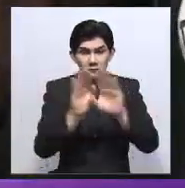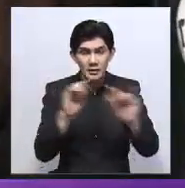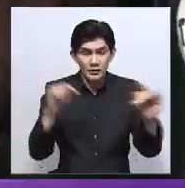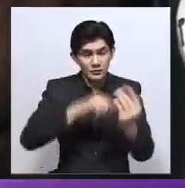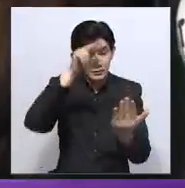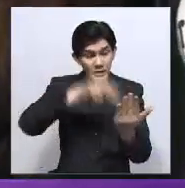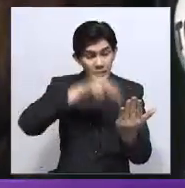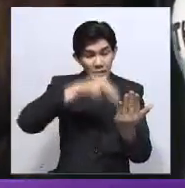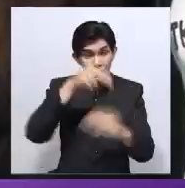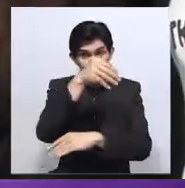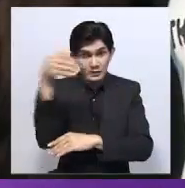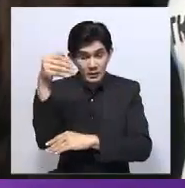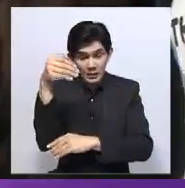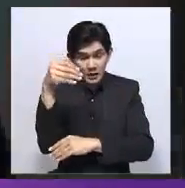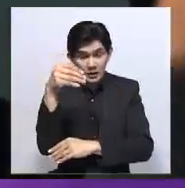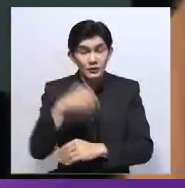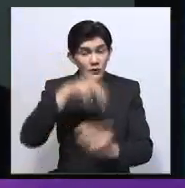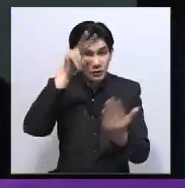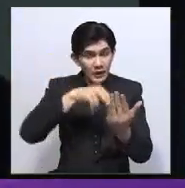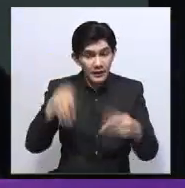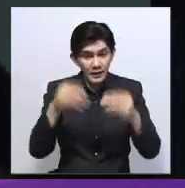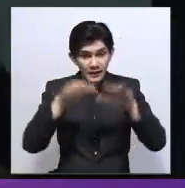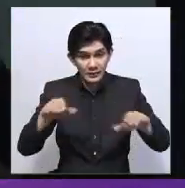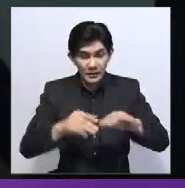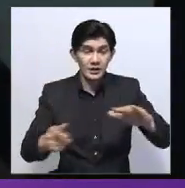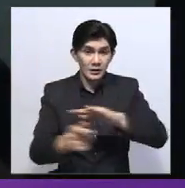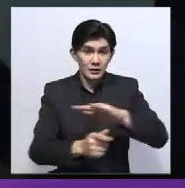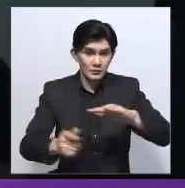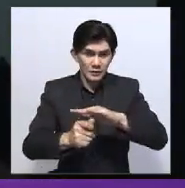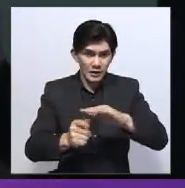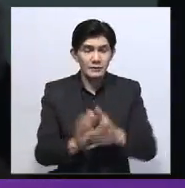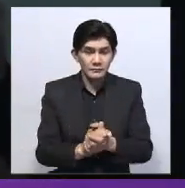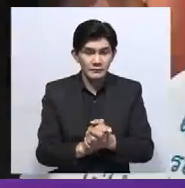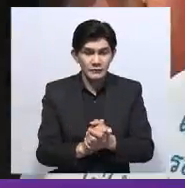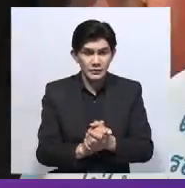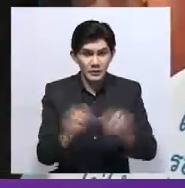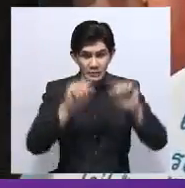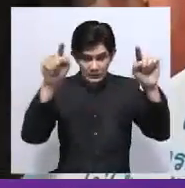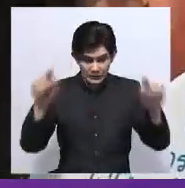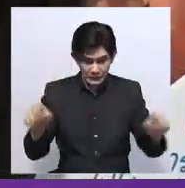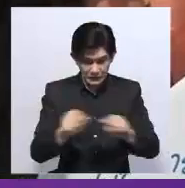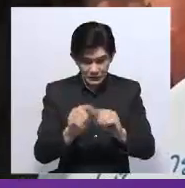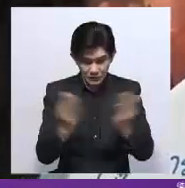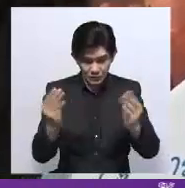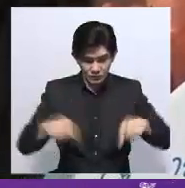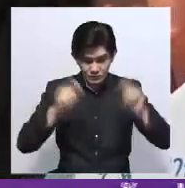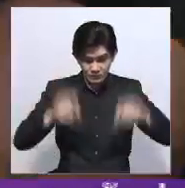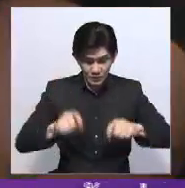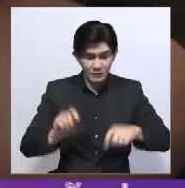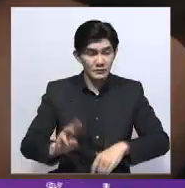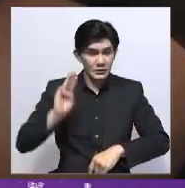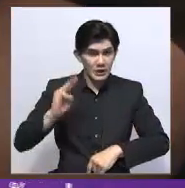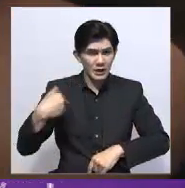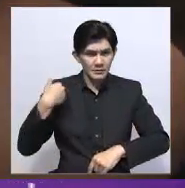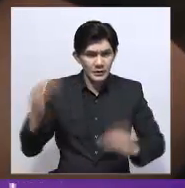รรมการอ่านแห่งชาติมหัศจรรย์การอ่านเพื่อเด็กประถมวัยพร้อมรับมอบบิ๊กบุ๊กประกาศพันธสัญญาประชารัฐ